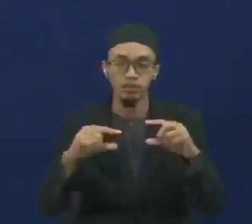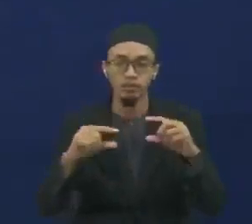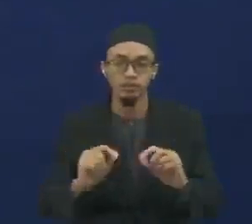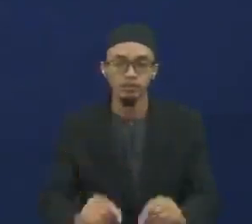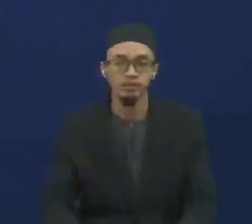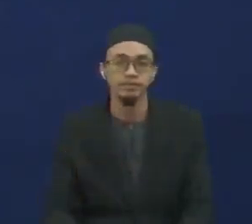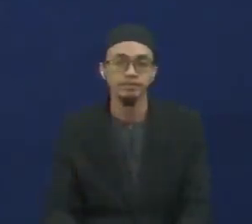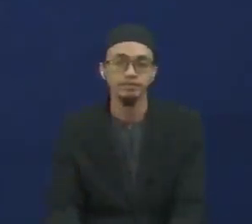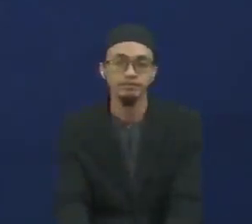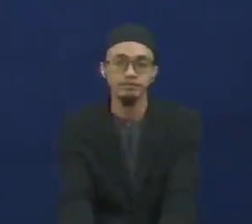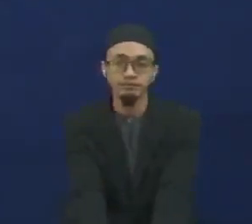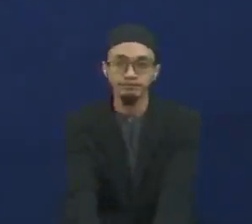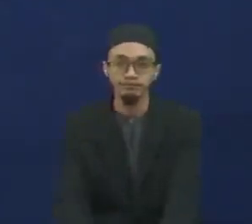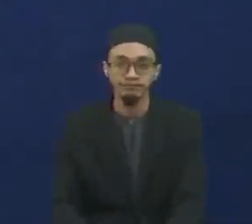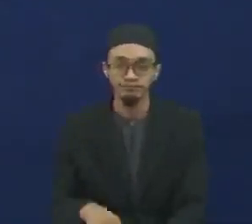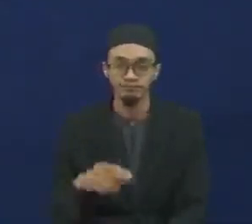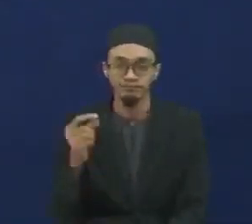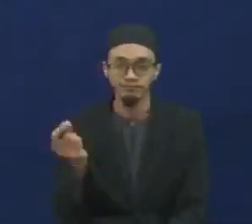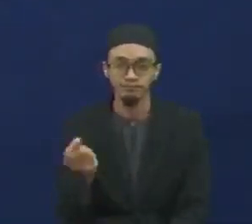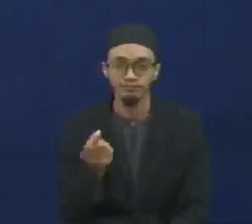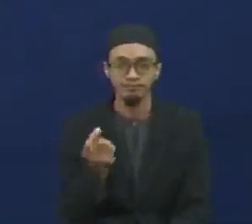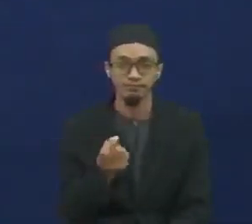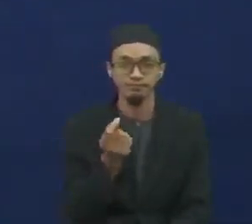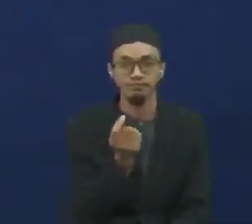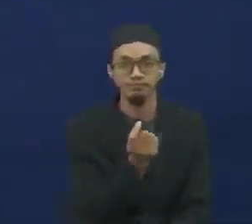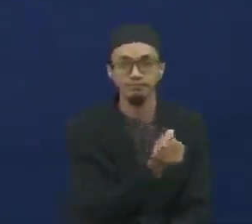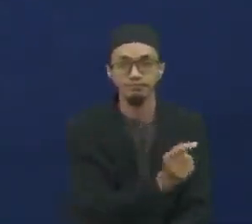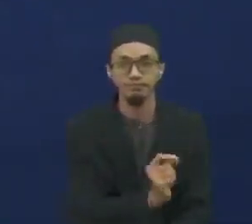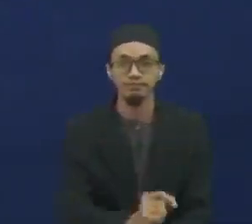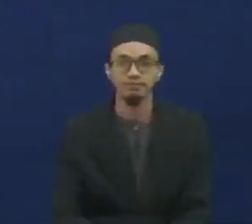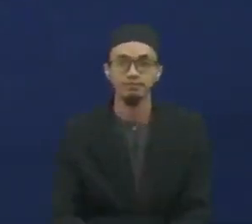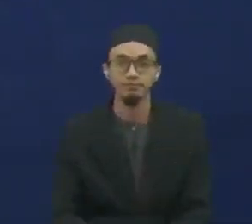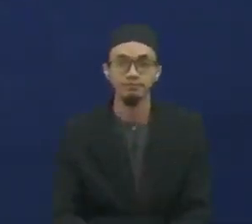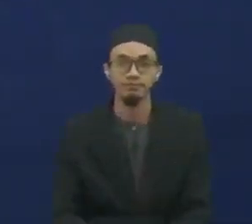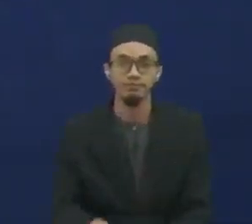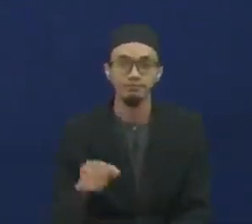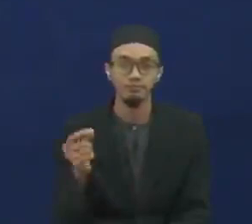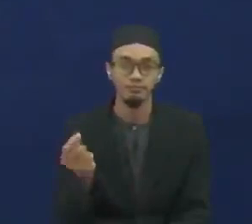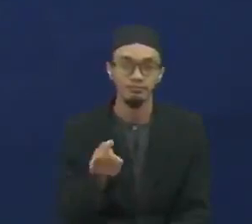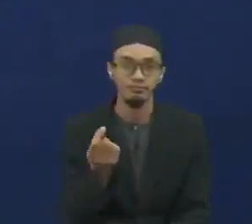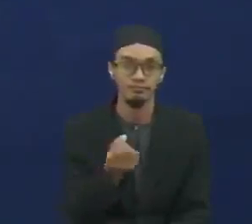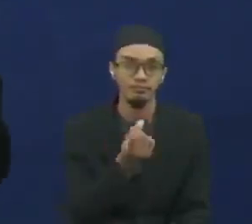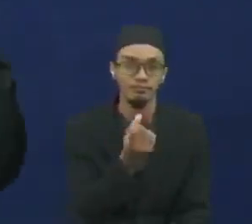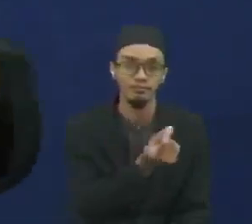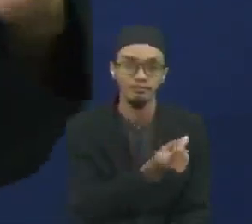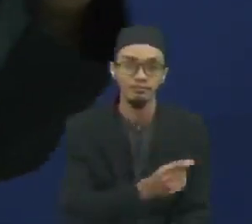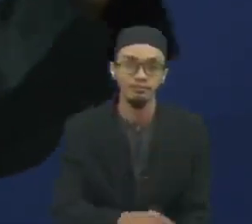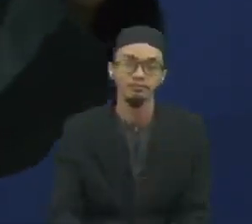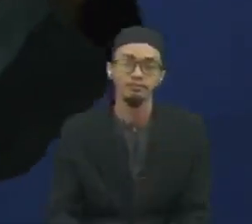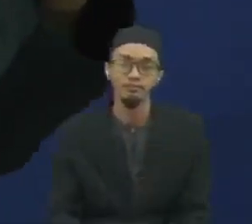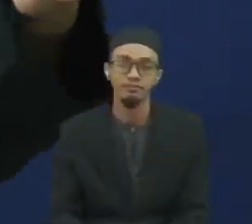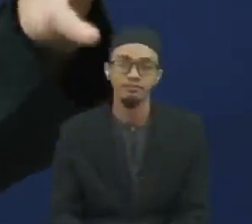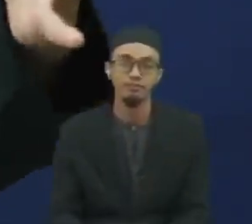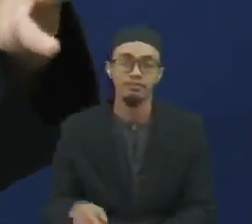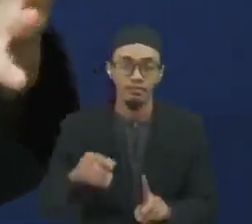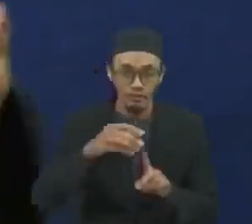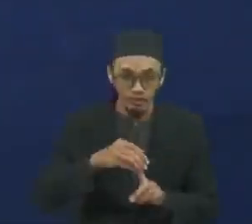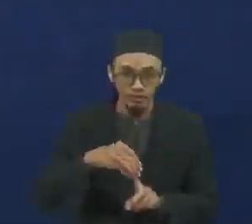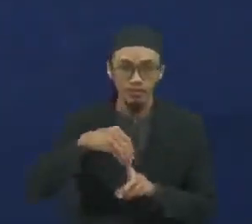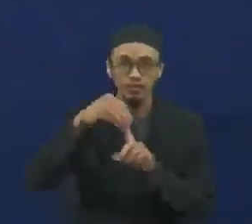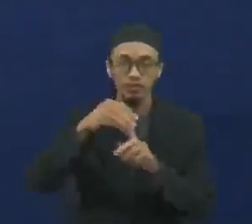al-alim ala al-abidi ka fadli qamari laylatil badri ala sairil kawakib. Kelebihan orang yang berilmu